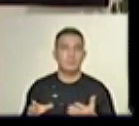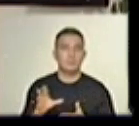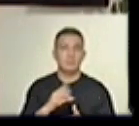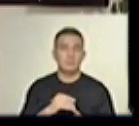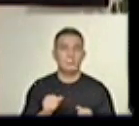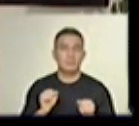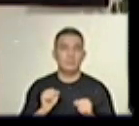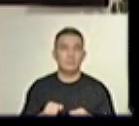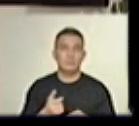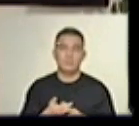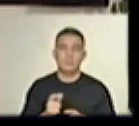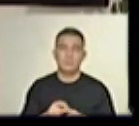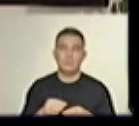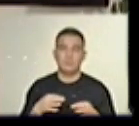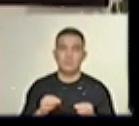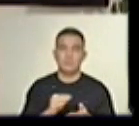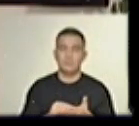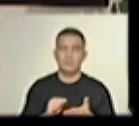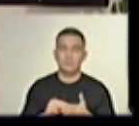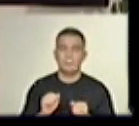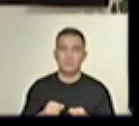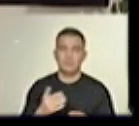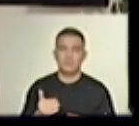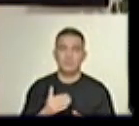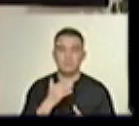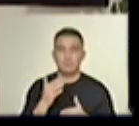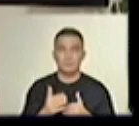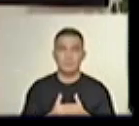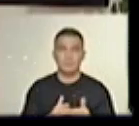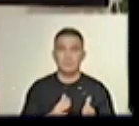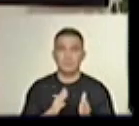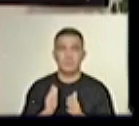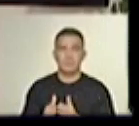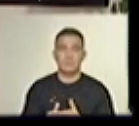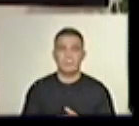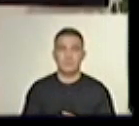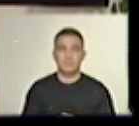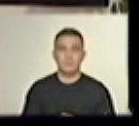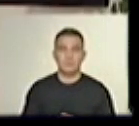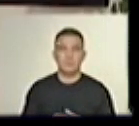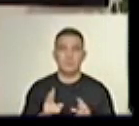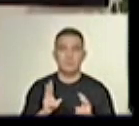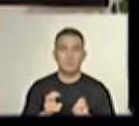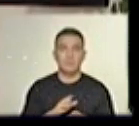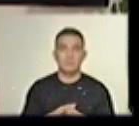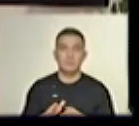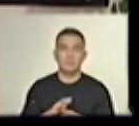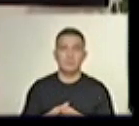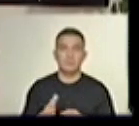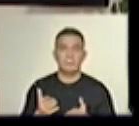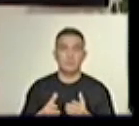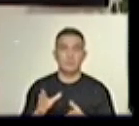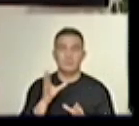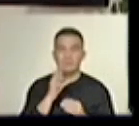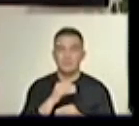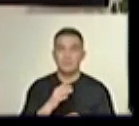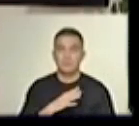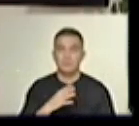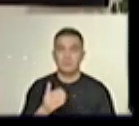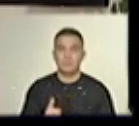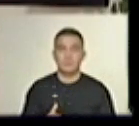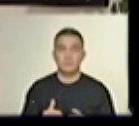endi bemalol bajara olasiz. Shunday qilib, bu topshiriqlarni bajarishga ulgurgan